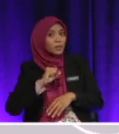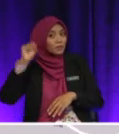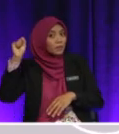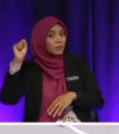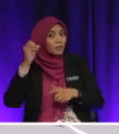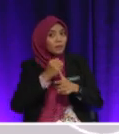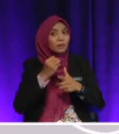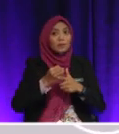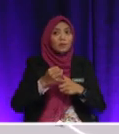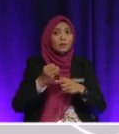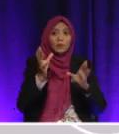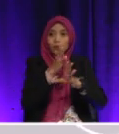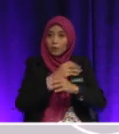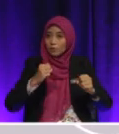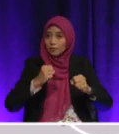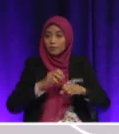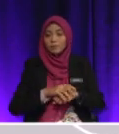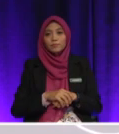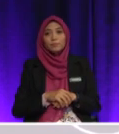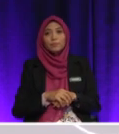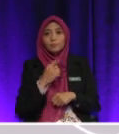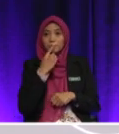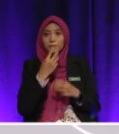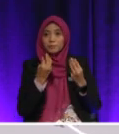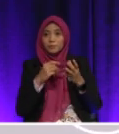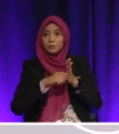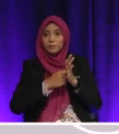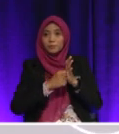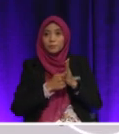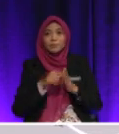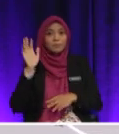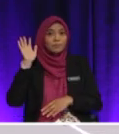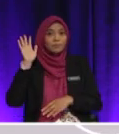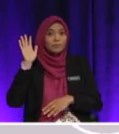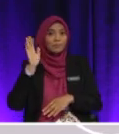Siapa yang nak kunci jawaban ini semua